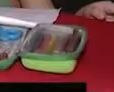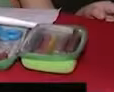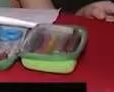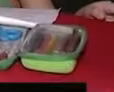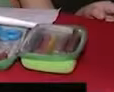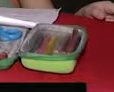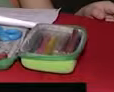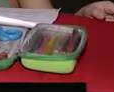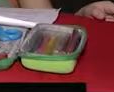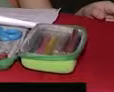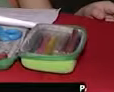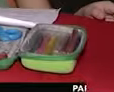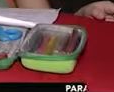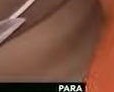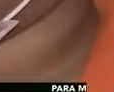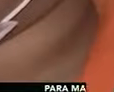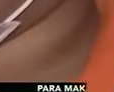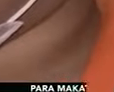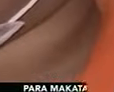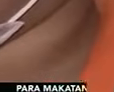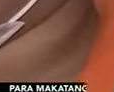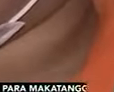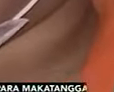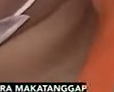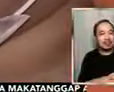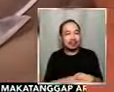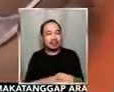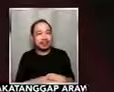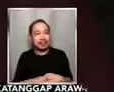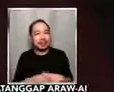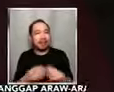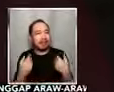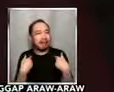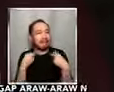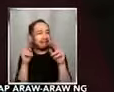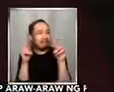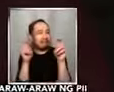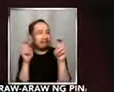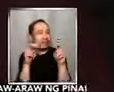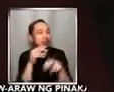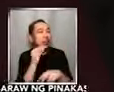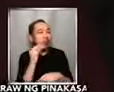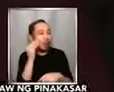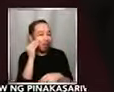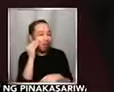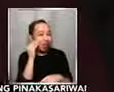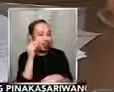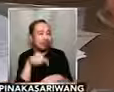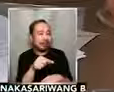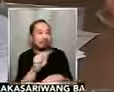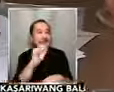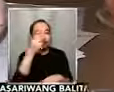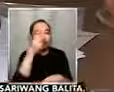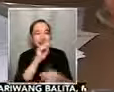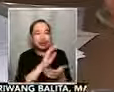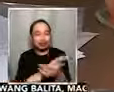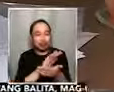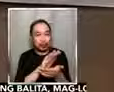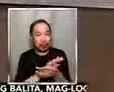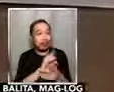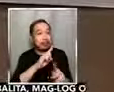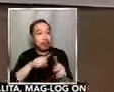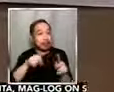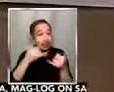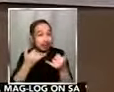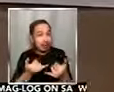Ako'y may pangilangan. May kasabihan tayo na ang tahanan ang unang paaralan. Pero dahil sa